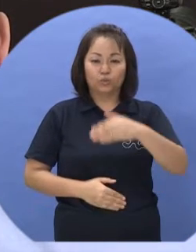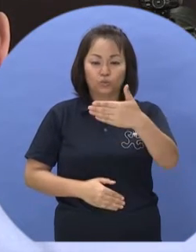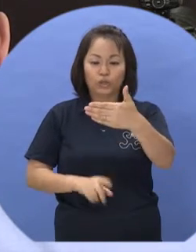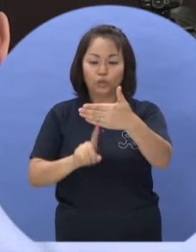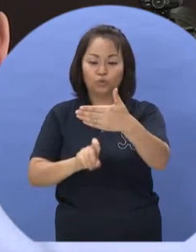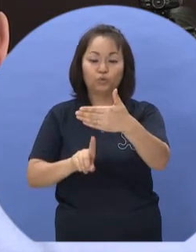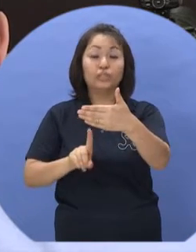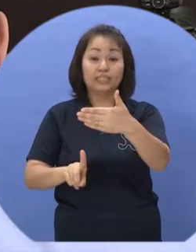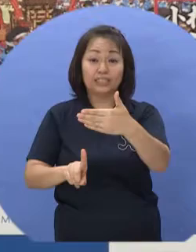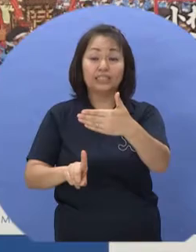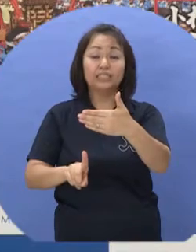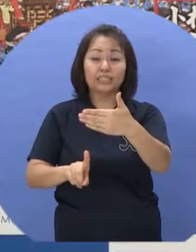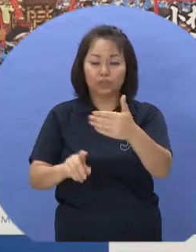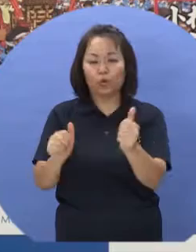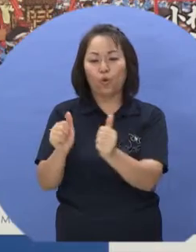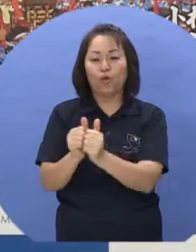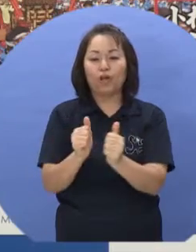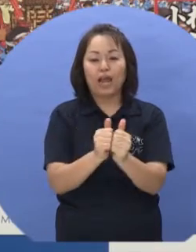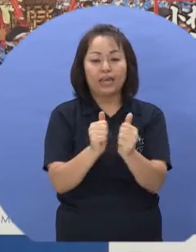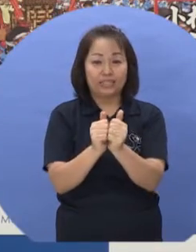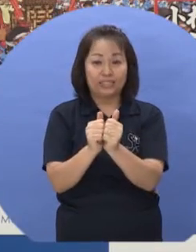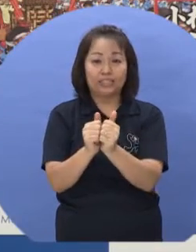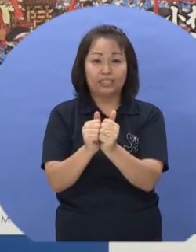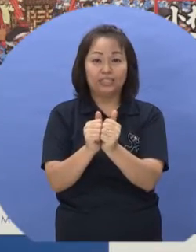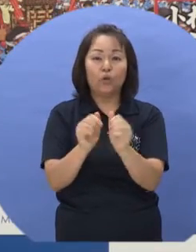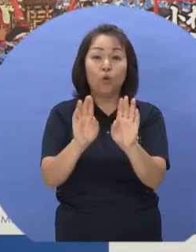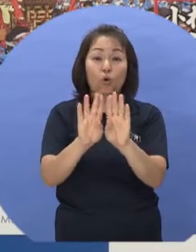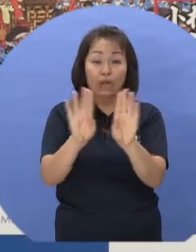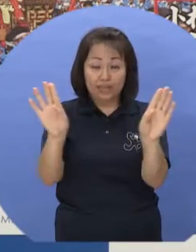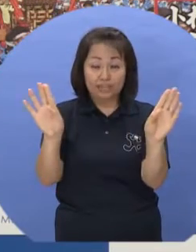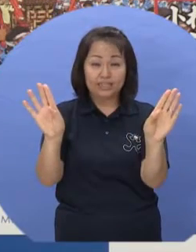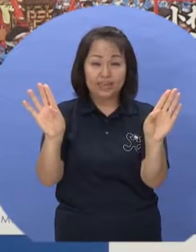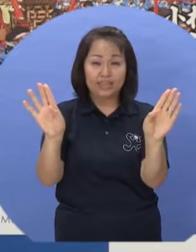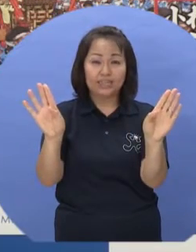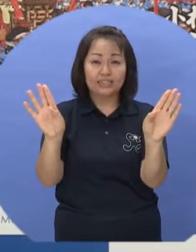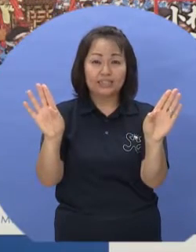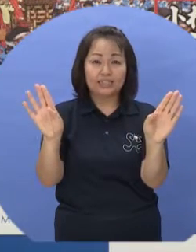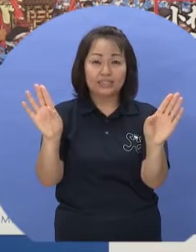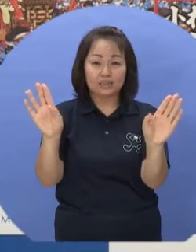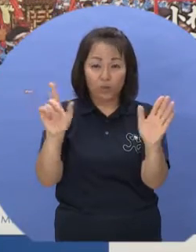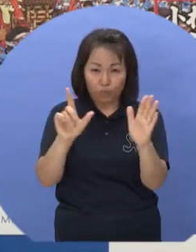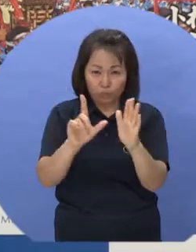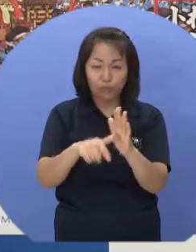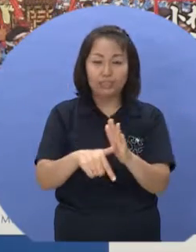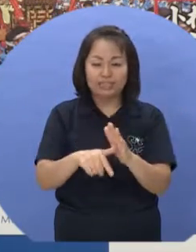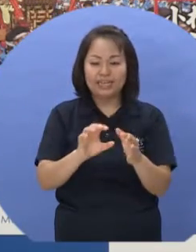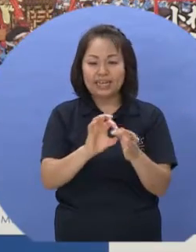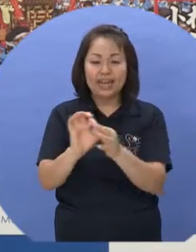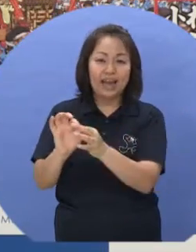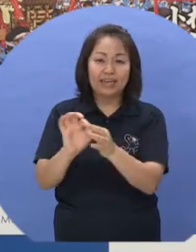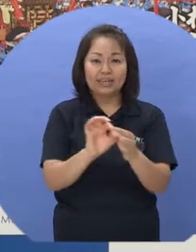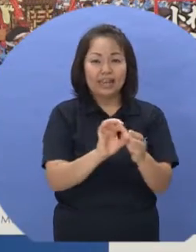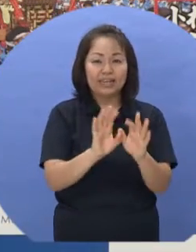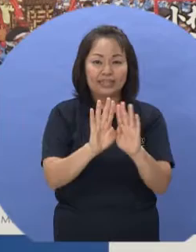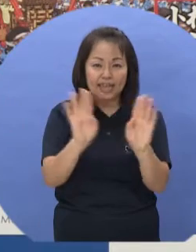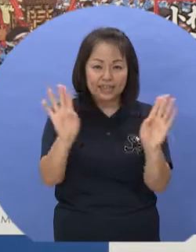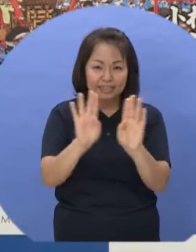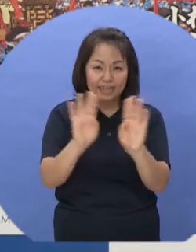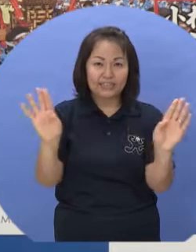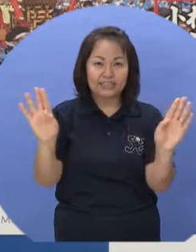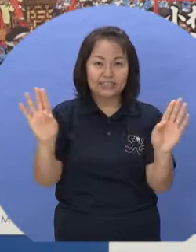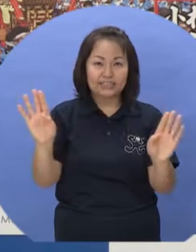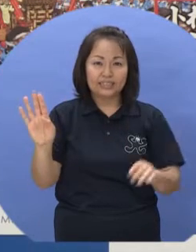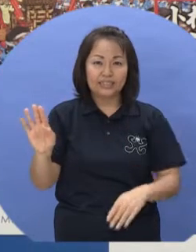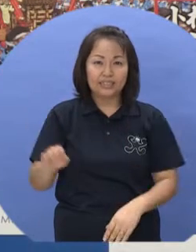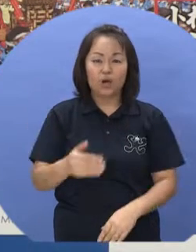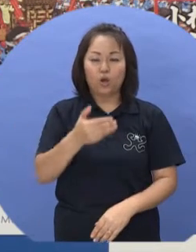日のこのミュージアム会議開催なんですが、その関連開催ということで、ヨゼフ・ウィルコ